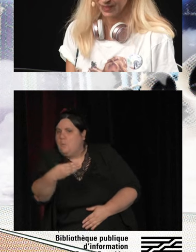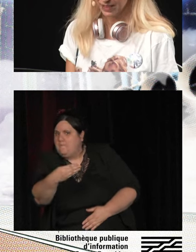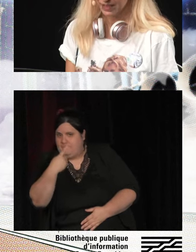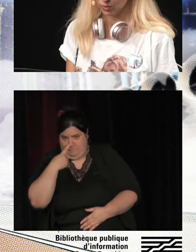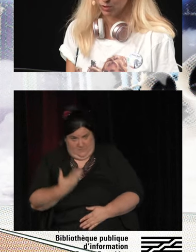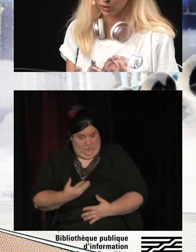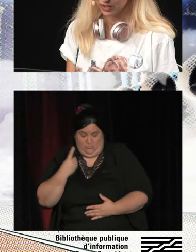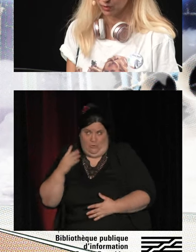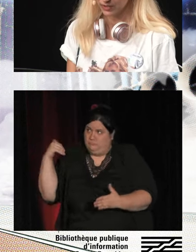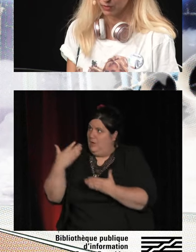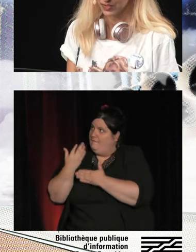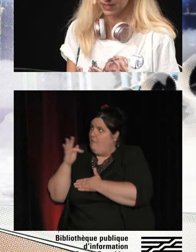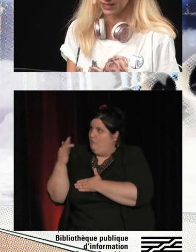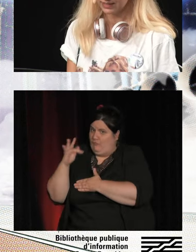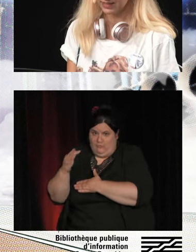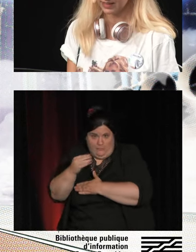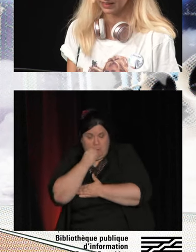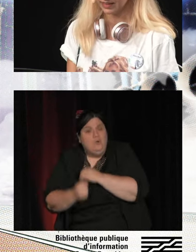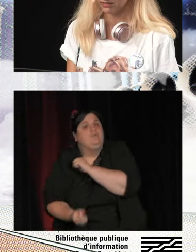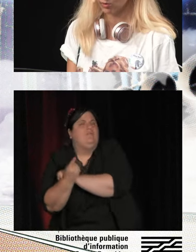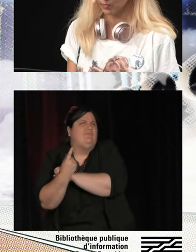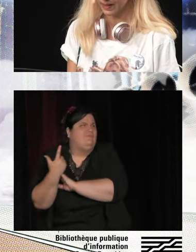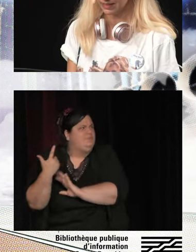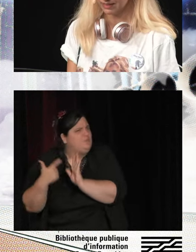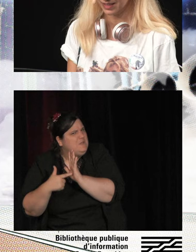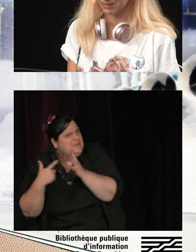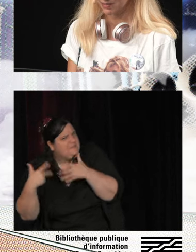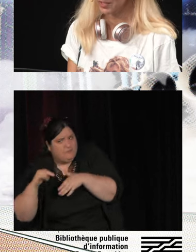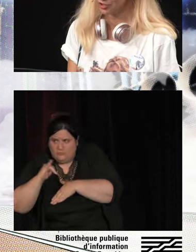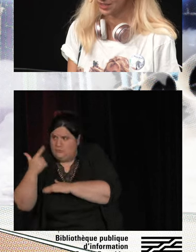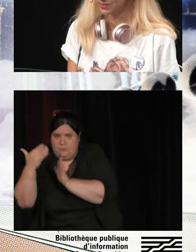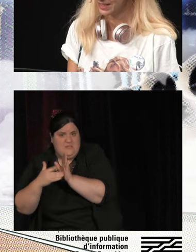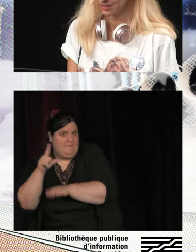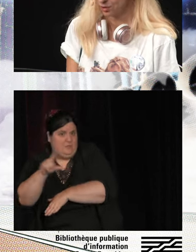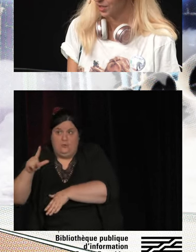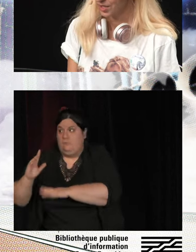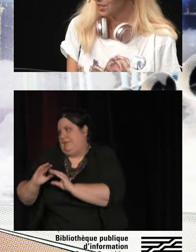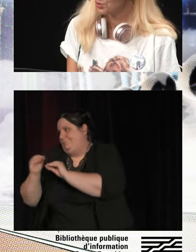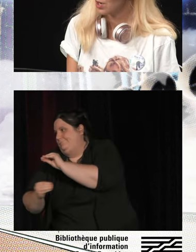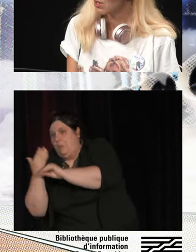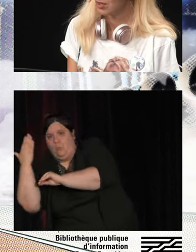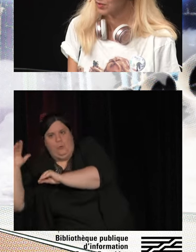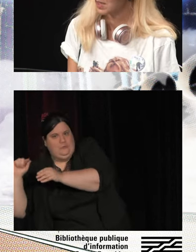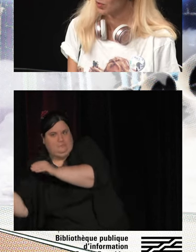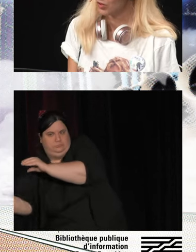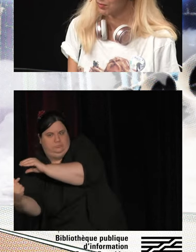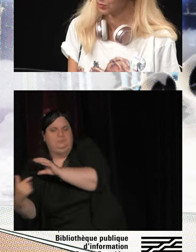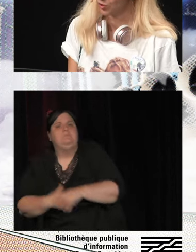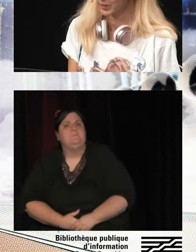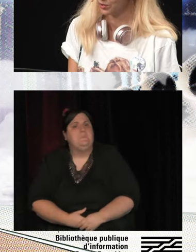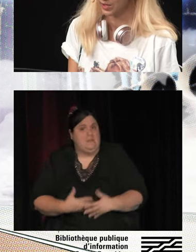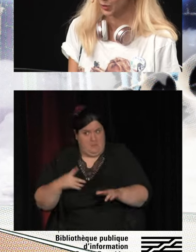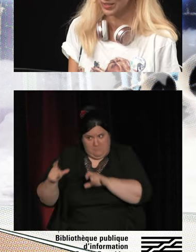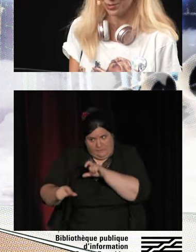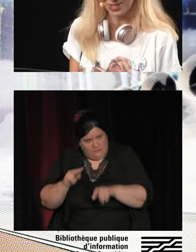2022. Et donc là, le championnat revenait en France cette année. C'était super. Et il y a même des gens qui viennent sans vraiment avoir